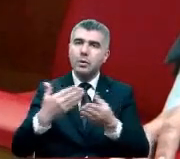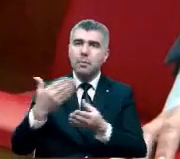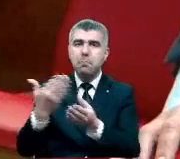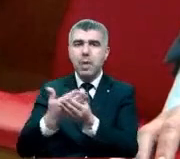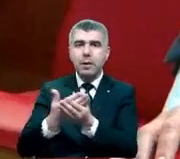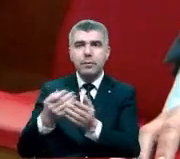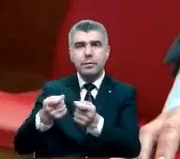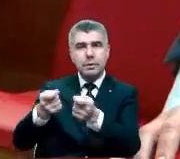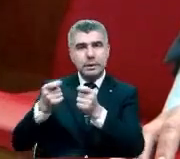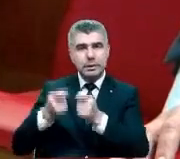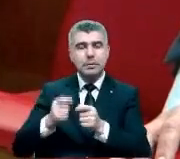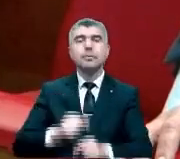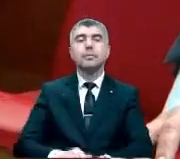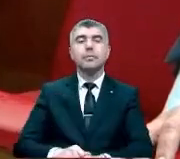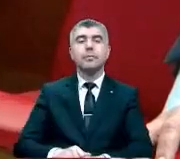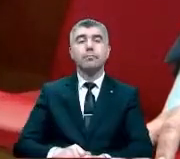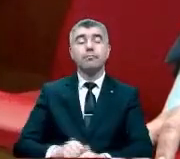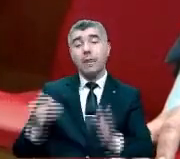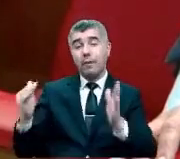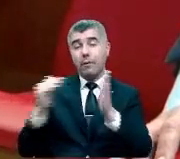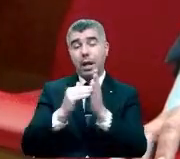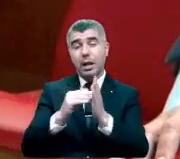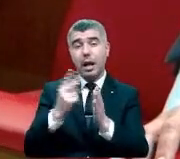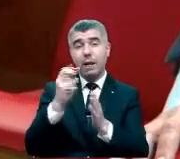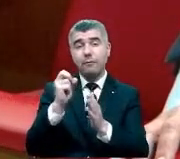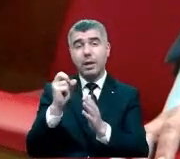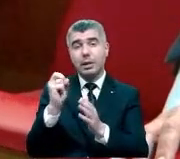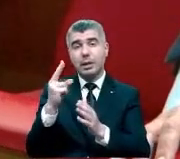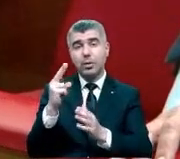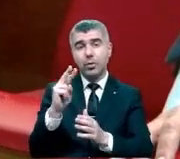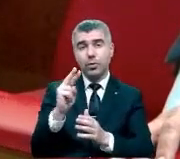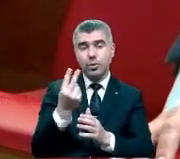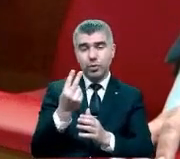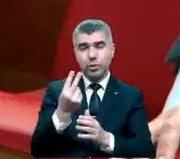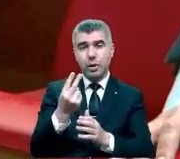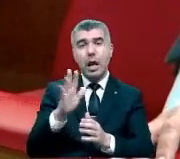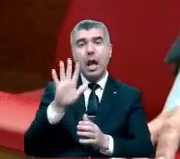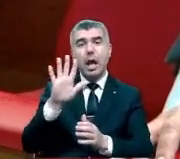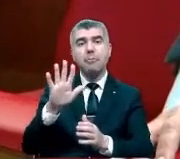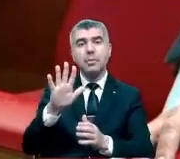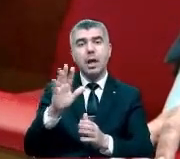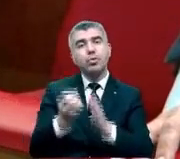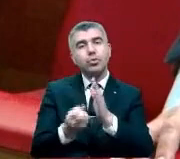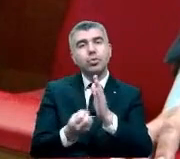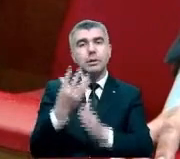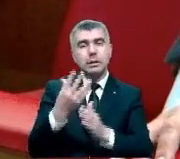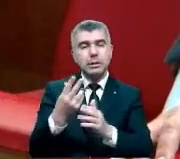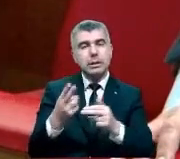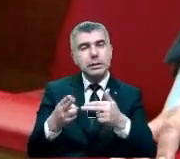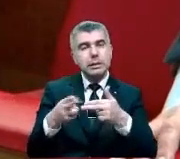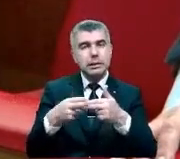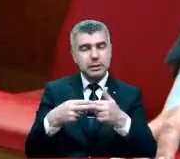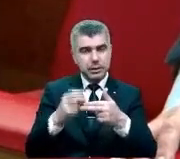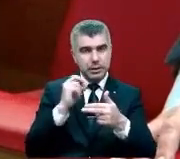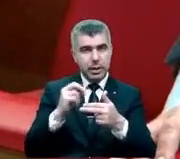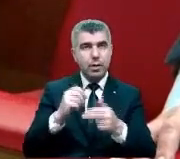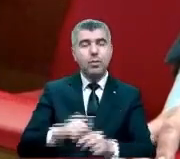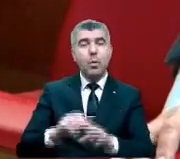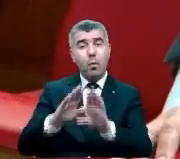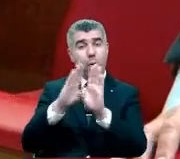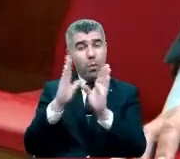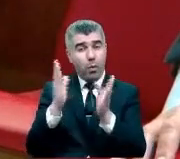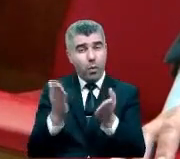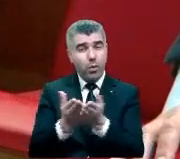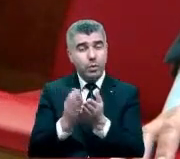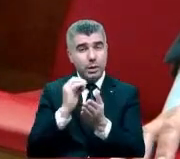الاقليميه. للاشاره فخلال سنه 2022 تمنحت خمسه ديال الرخص جديده، ماشي رقم كبير، وتبلغ